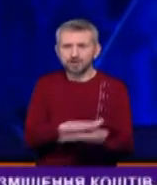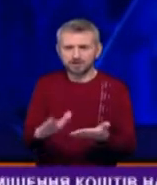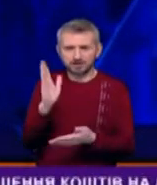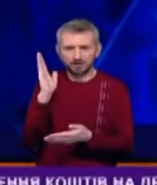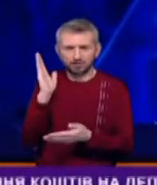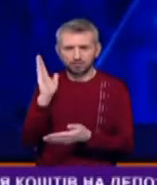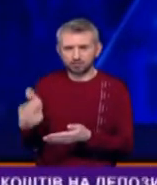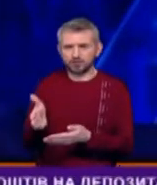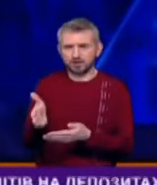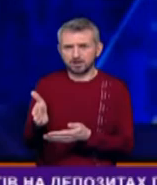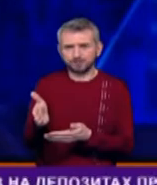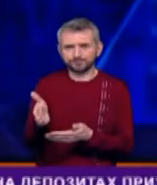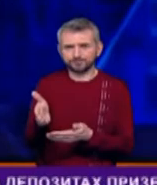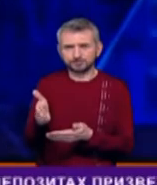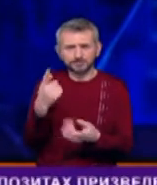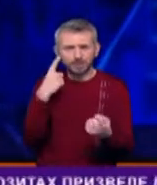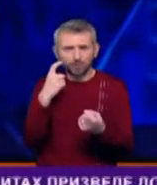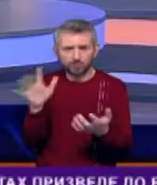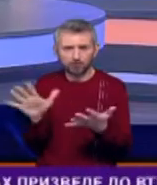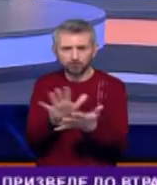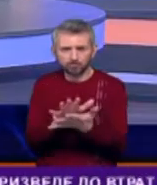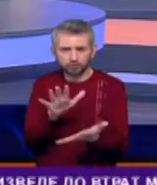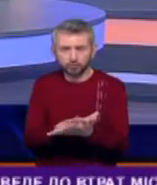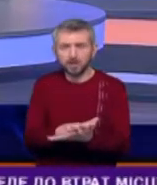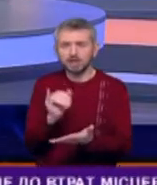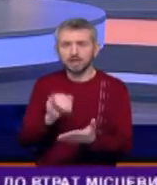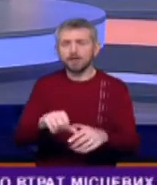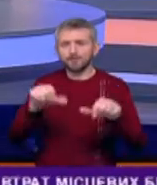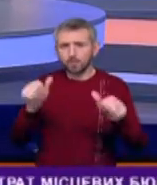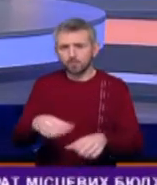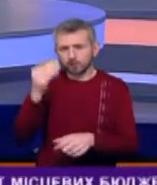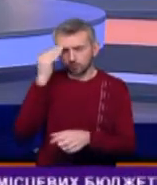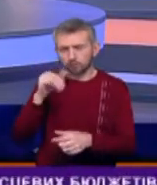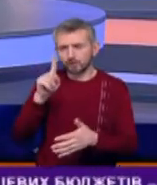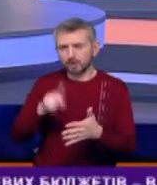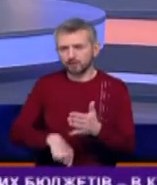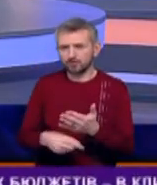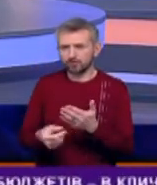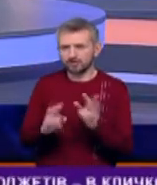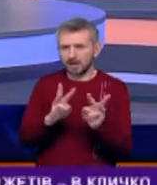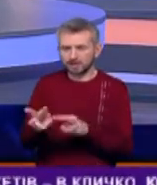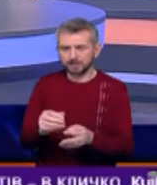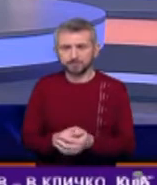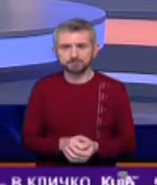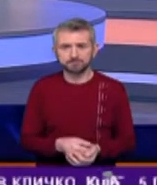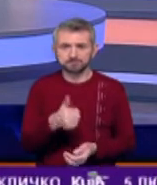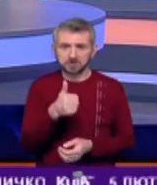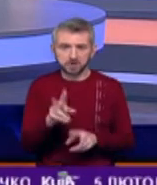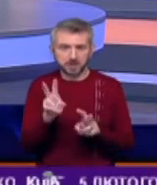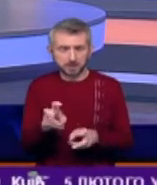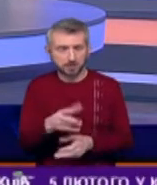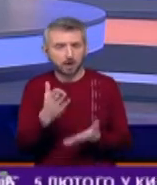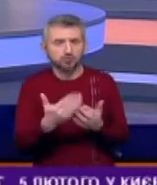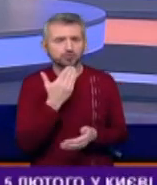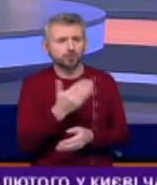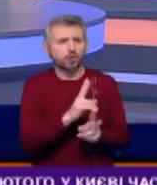води, інформаційний шум і сміття. І формуйте свою думку з надійних джерел. Пане Василю, дивіться, якщо не